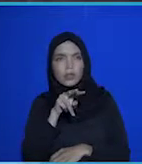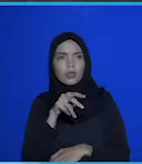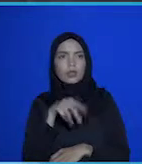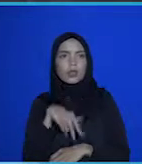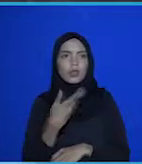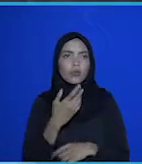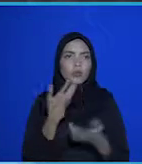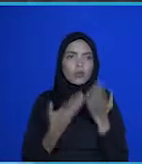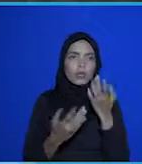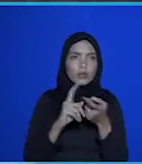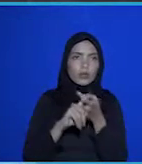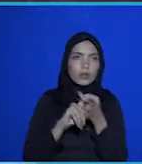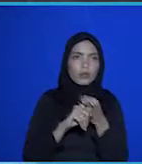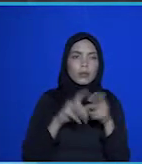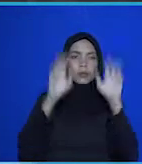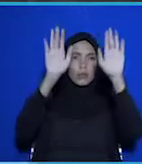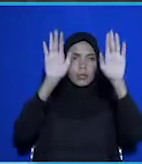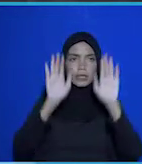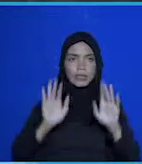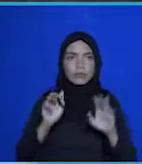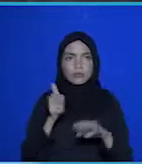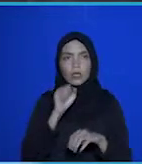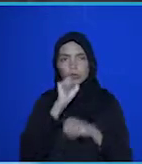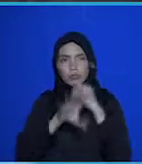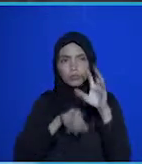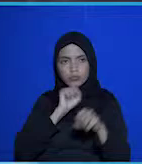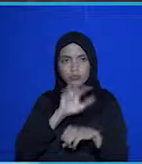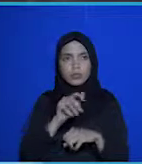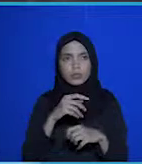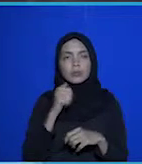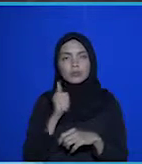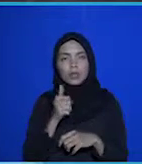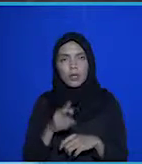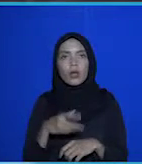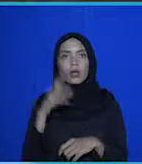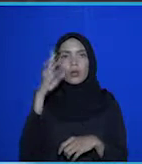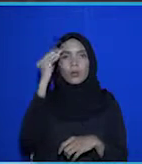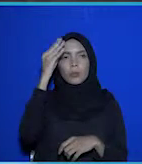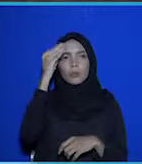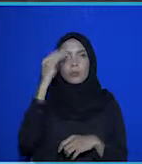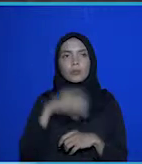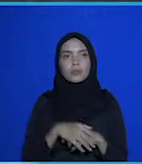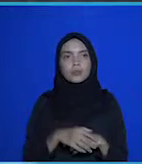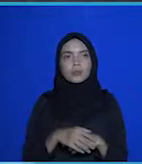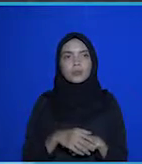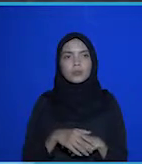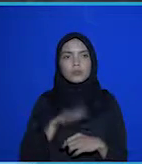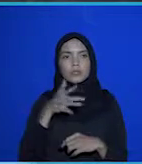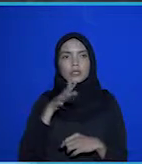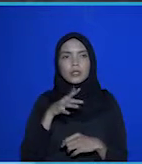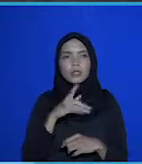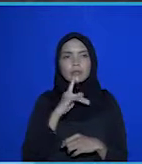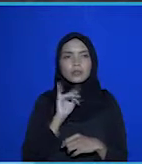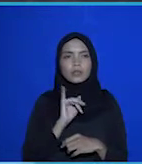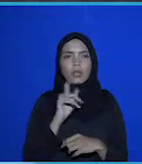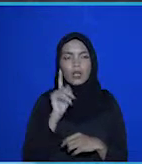dari mass media bisa menyampaikan sehingga kami bisa tindaklanjuti. Ini saya kira kita patut syukuri